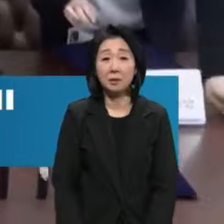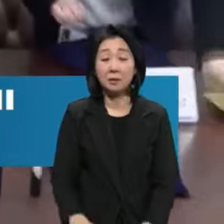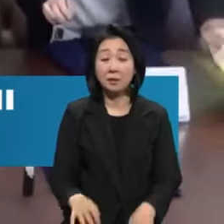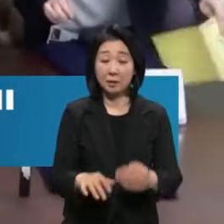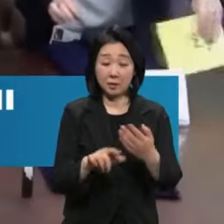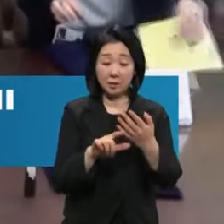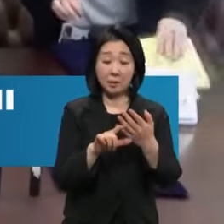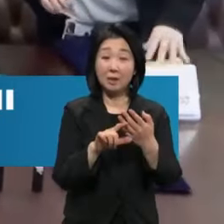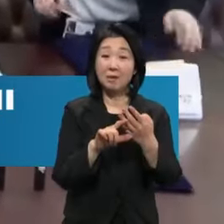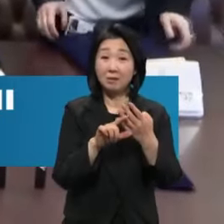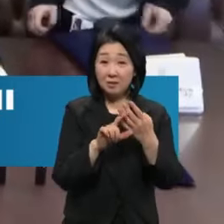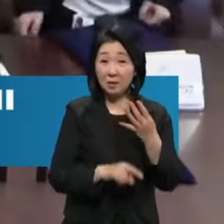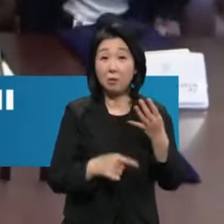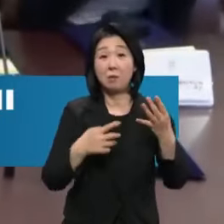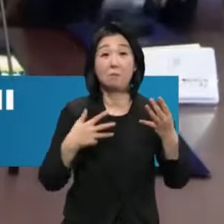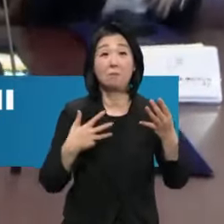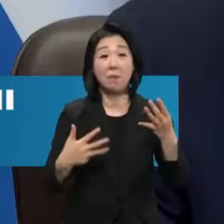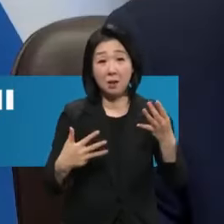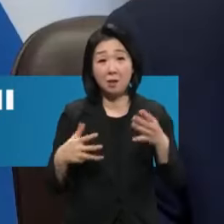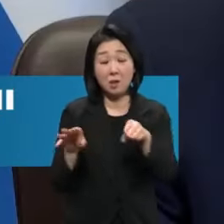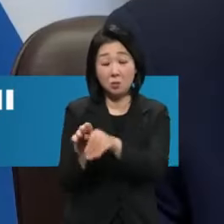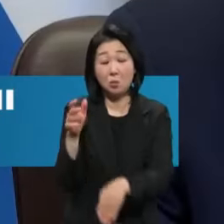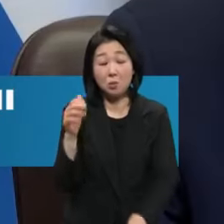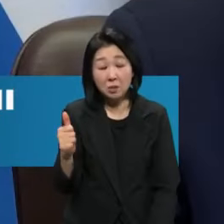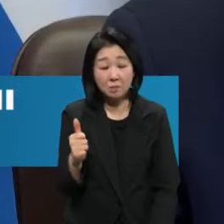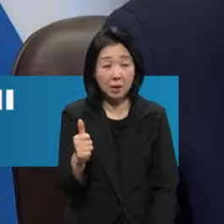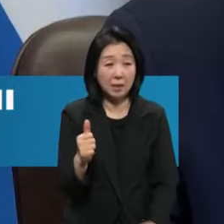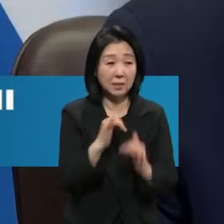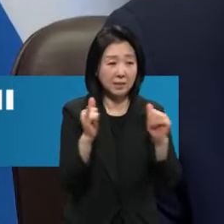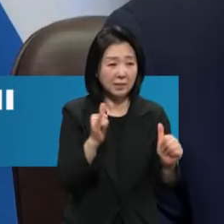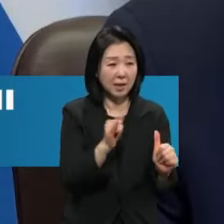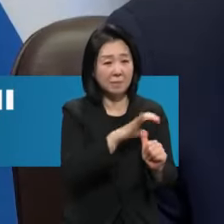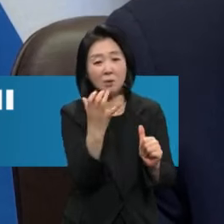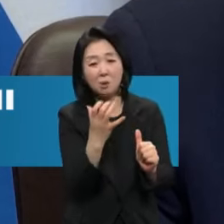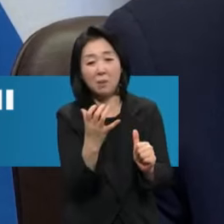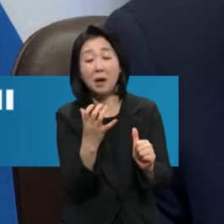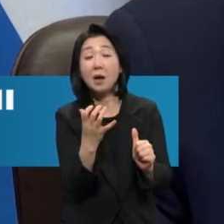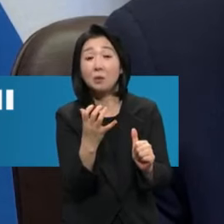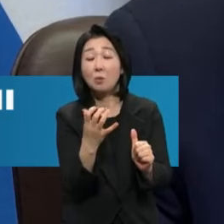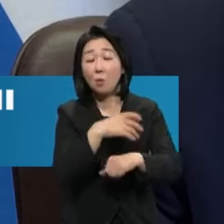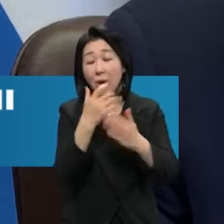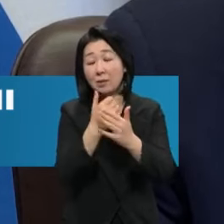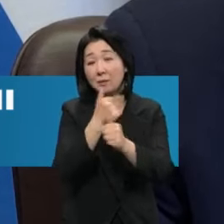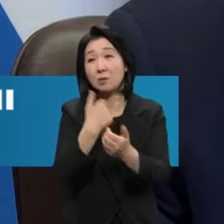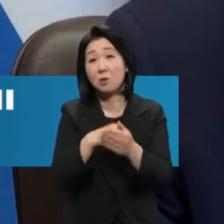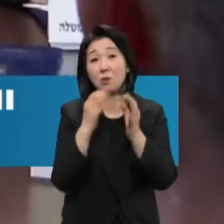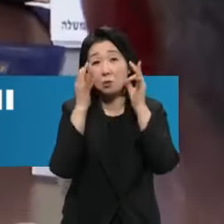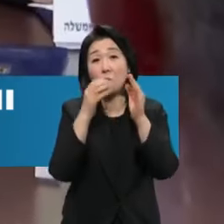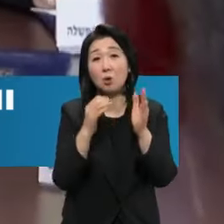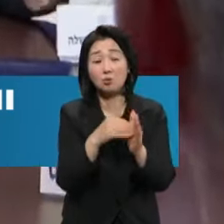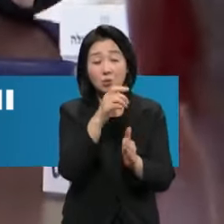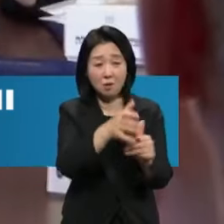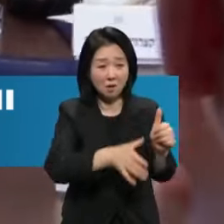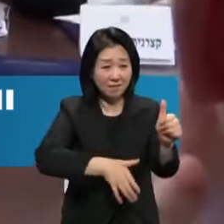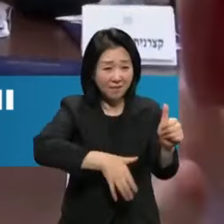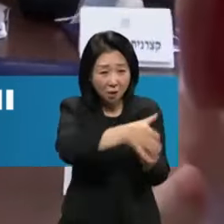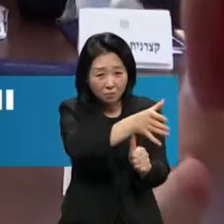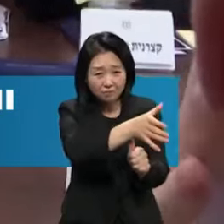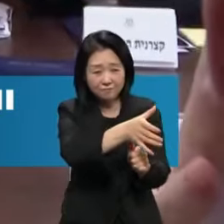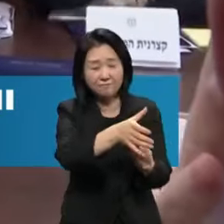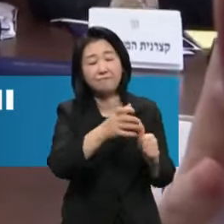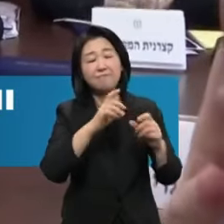8일 네타냐후 총리는 인질 석방과 완전한 승리를 위해 노력 중이라며 라파에서 테러 부대를 제거할 날을